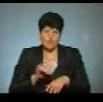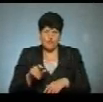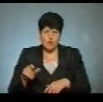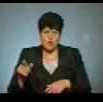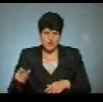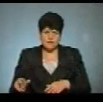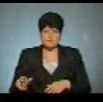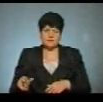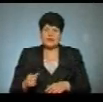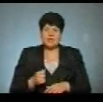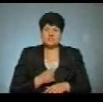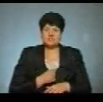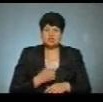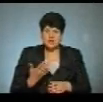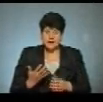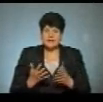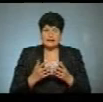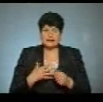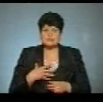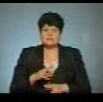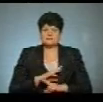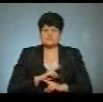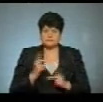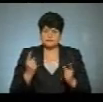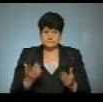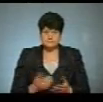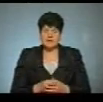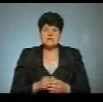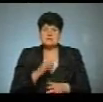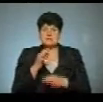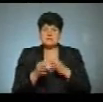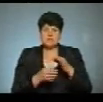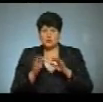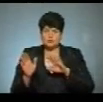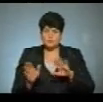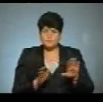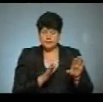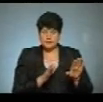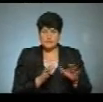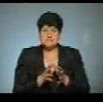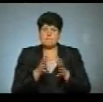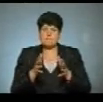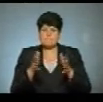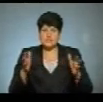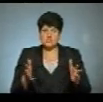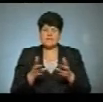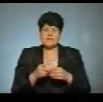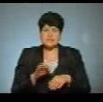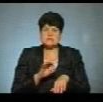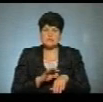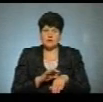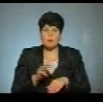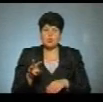та, на жаль, кількості летальних. За добу, що минула, збільшилась кількість захворівших